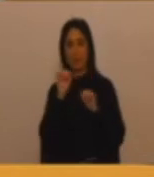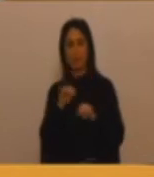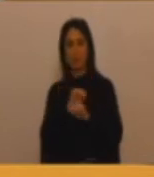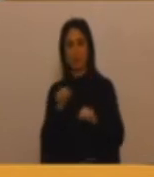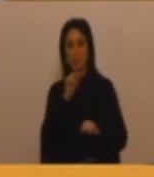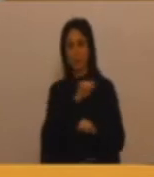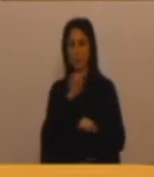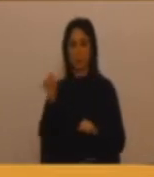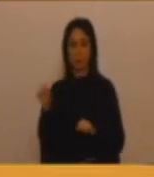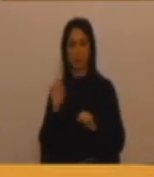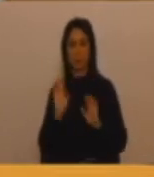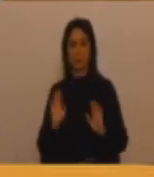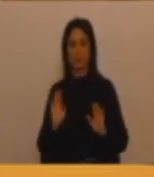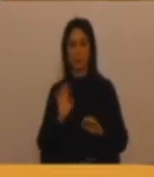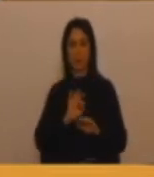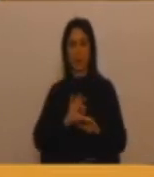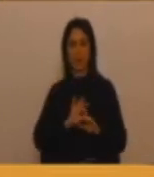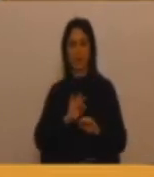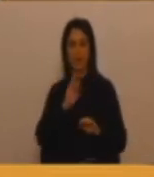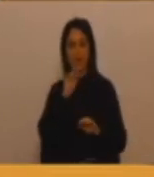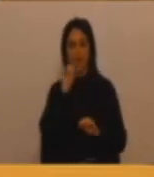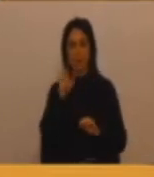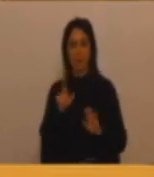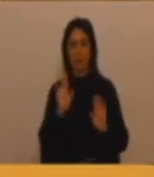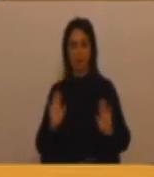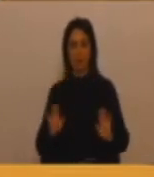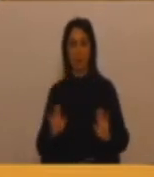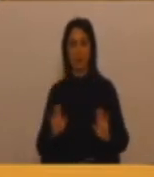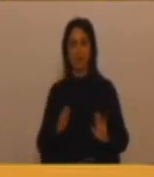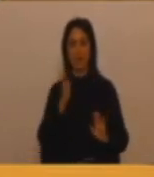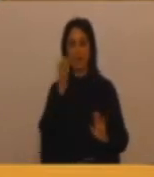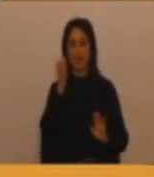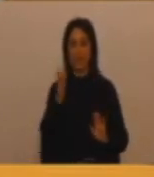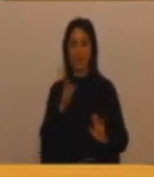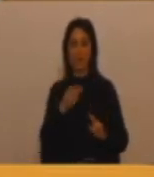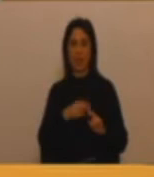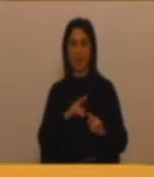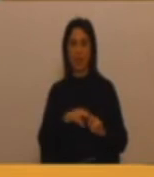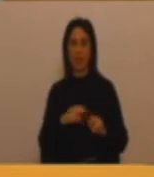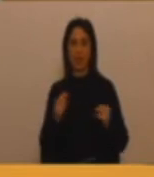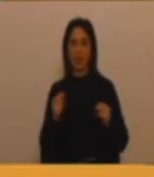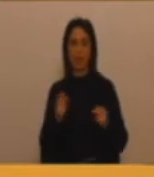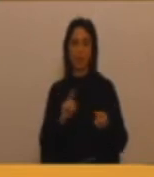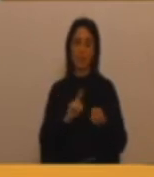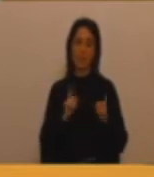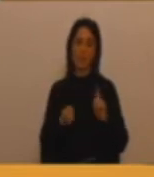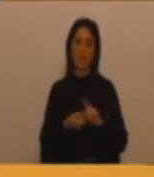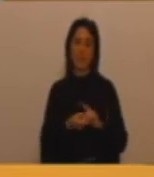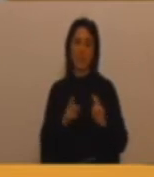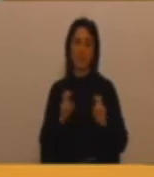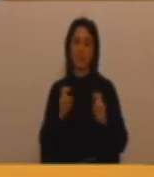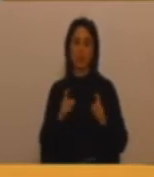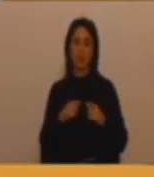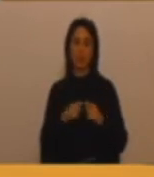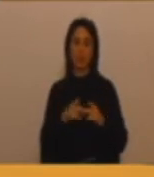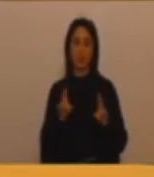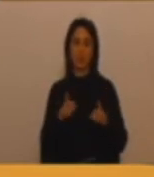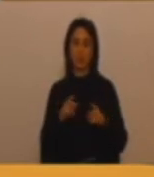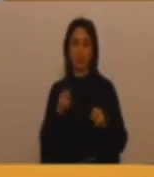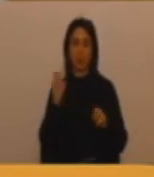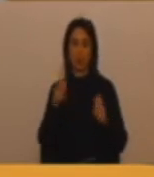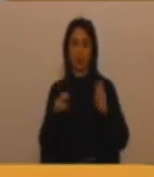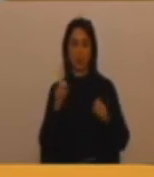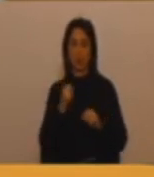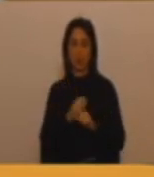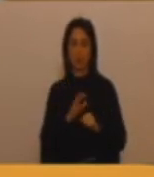თუ იმ გამომწვევის დროს პაციენტს როგორი წამალი დაუნიშნონ. თქვენ ამას ფულის სანაცვლოდ ანგარებიანი კუთხით ნუ გააკეთებ. ეს